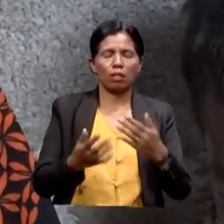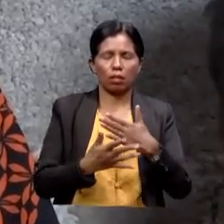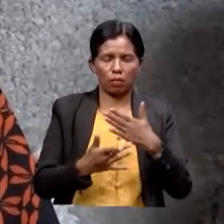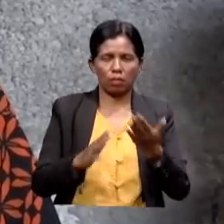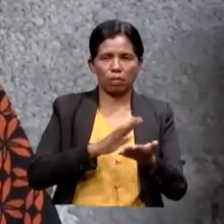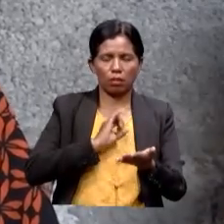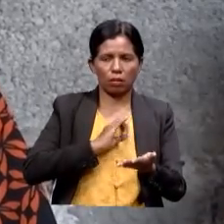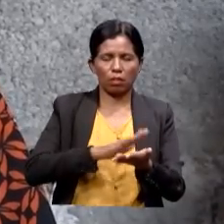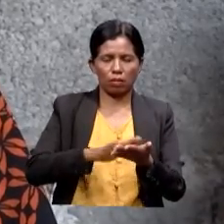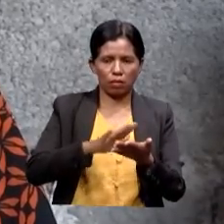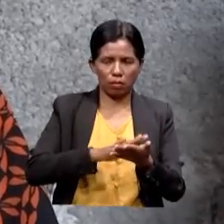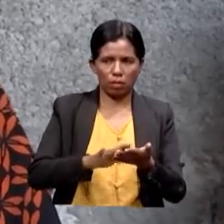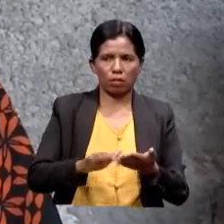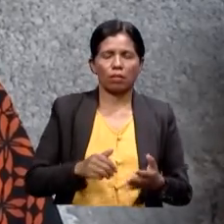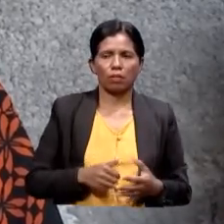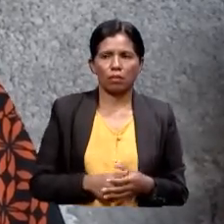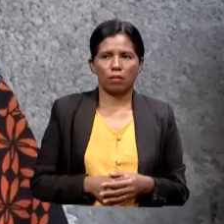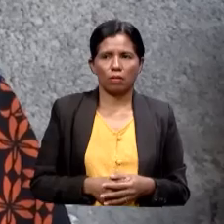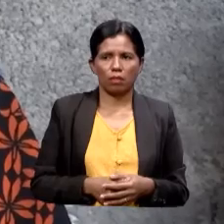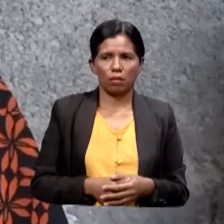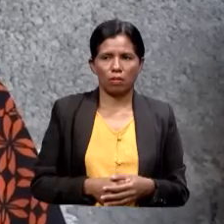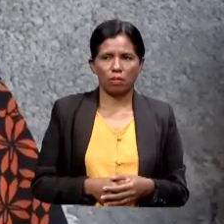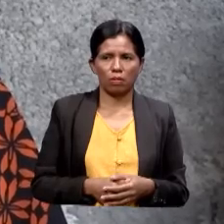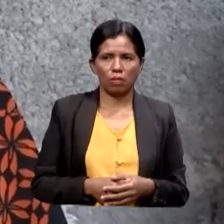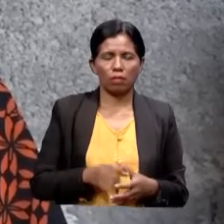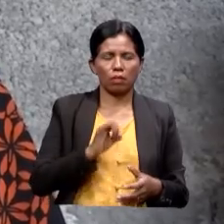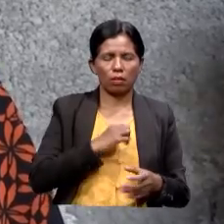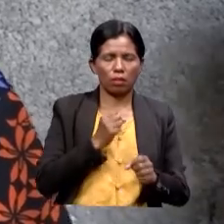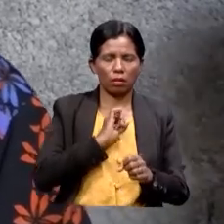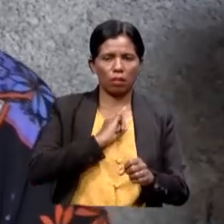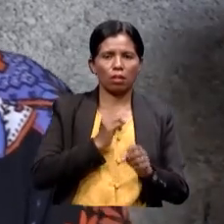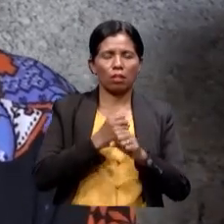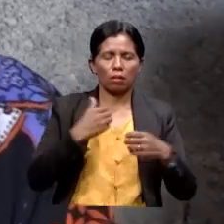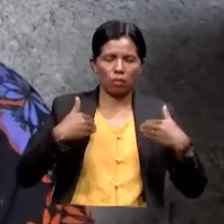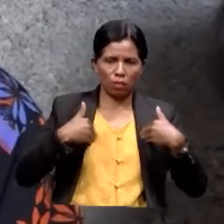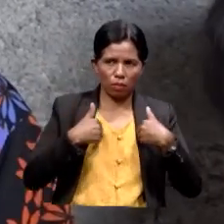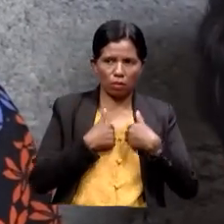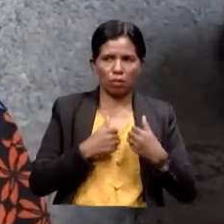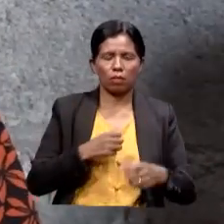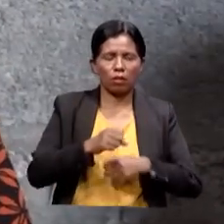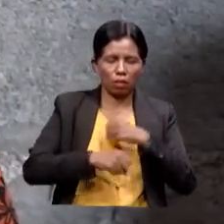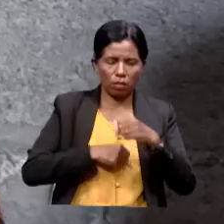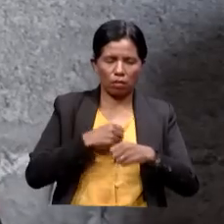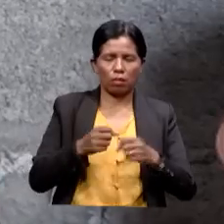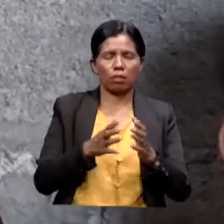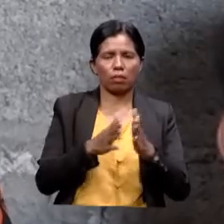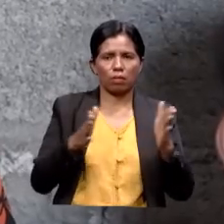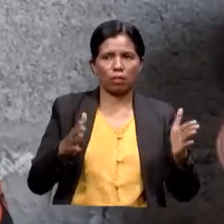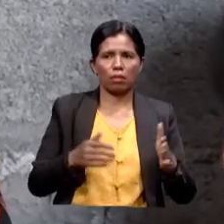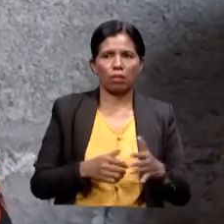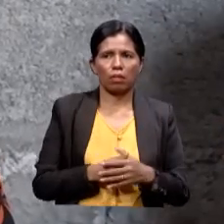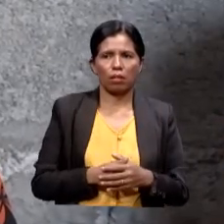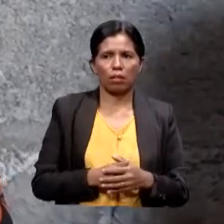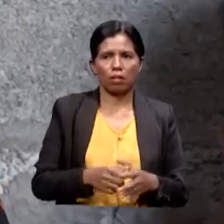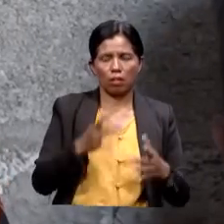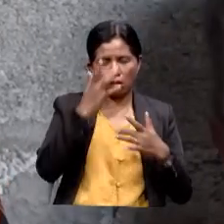ba konsulta halo kolem bot au terus bot umur